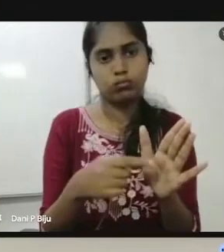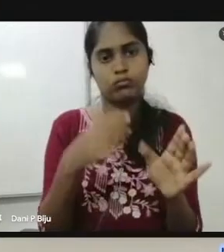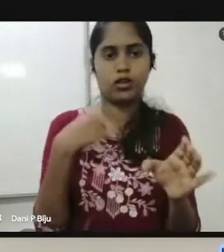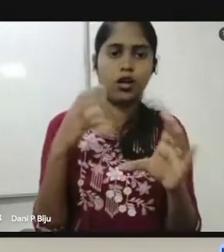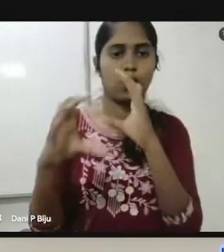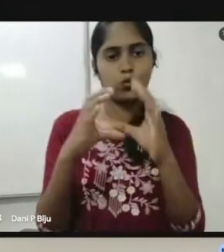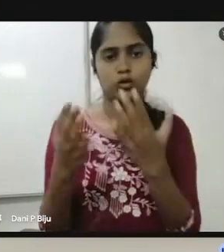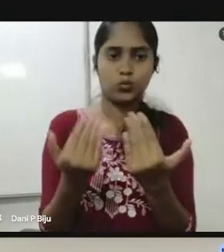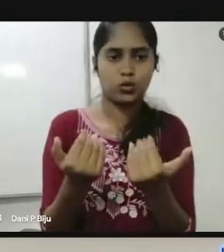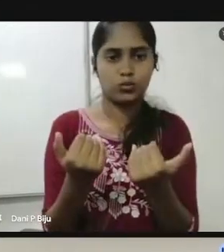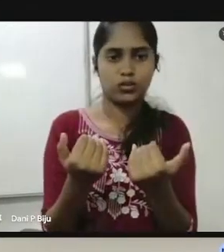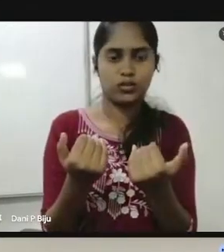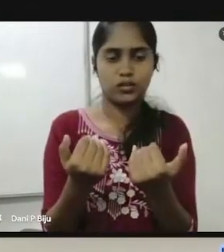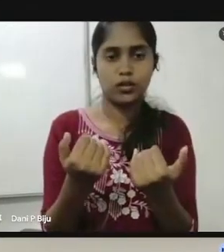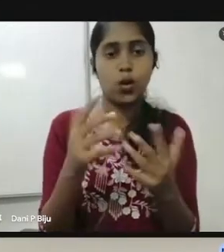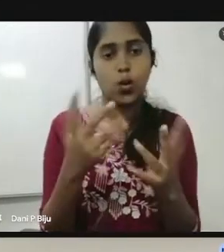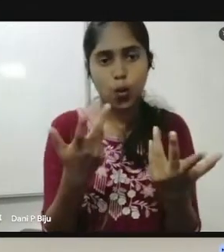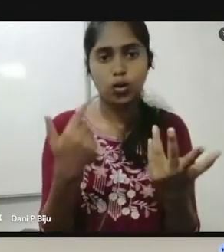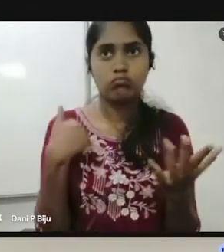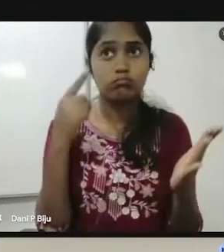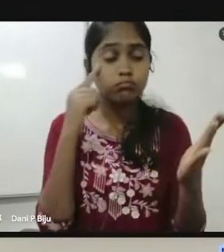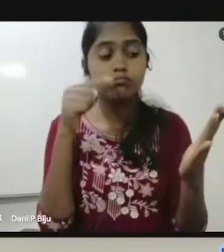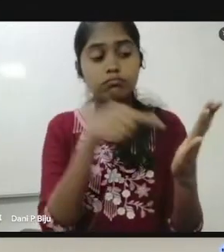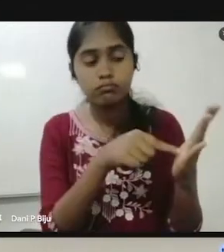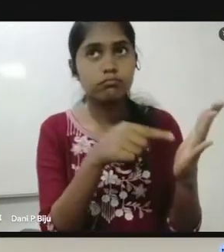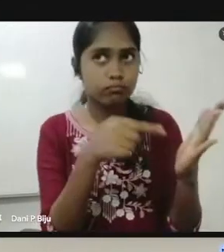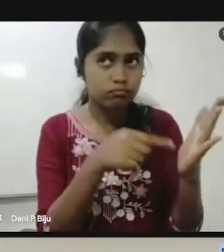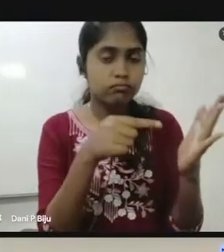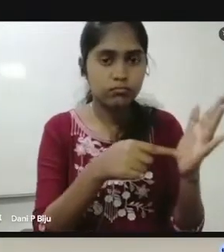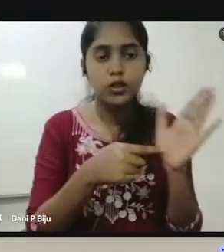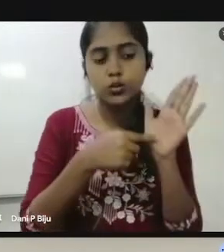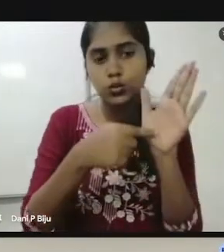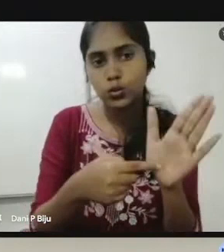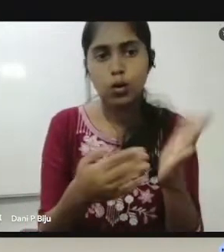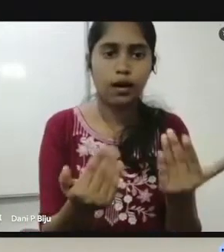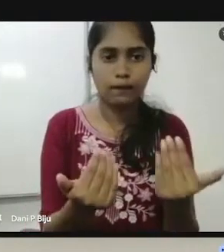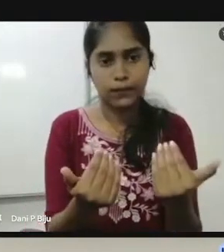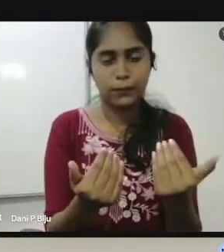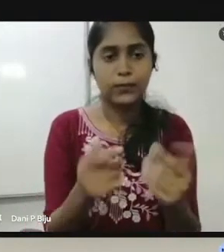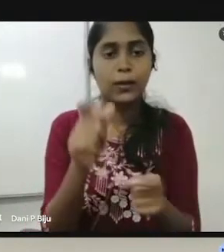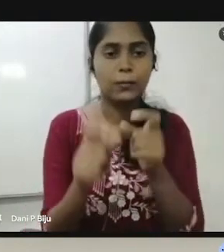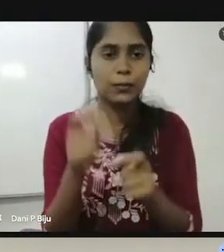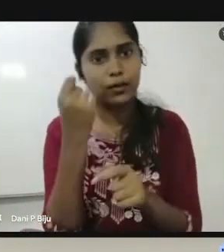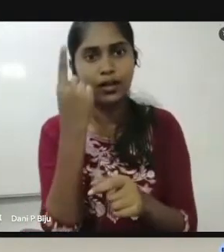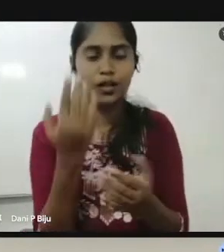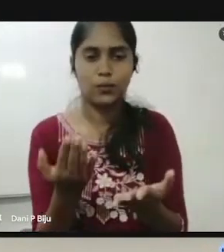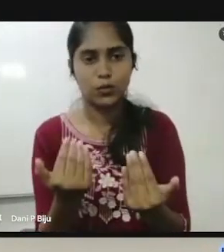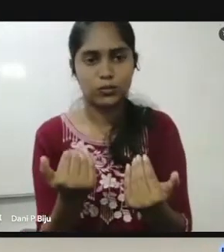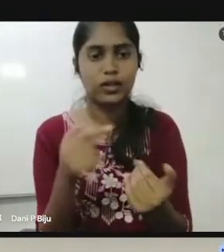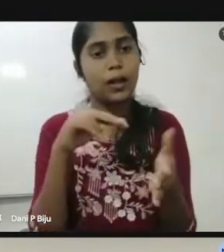കൈ ചൂണ്ടിക്കാണിക്കാം, ഇല്ലെങ്കിൽ കണ്ണുകൾ കൊണ്ട് ചൂണ്ടിക്കാണിക്കാം. ഇതെല്ലാം ഡയറക്റ്റ് ആയിട്ട് നമ്മൾ ഡയറക്ട് സെലക്ഷൻ ടെക്നീക്സ് എന്ന് പറയും.